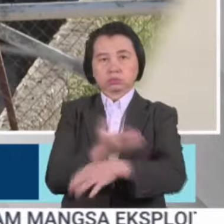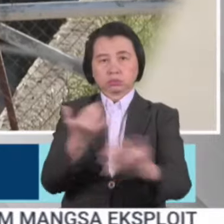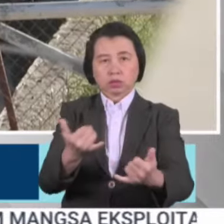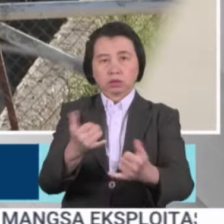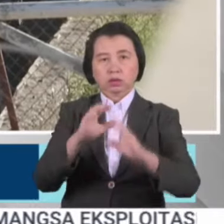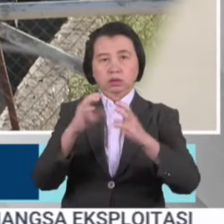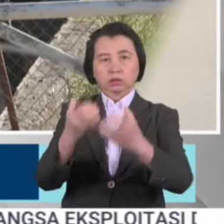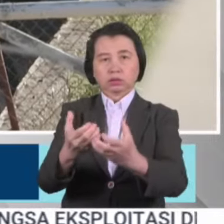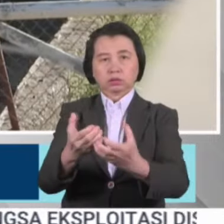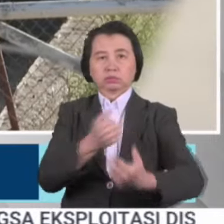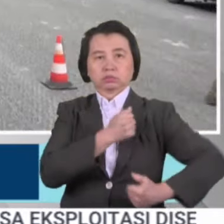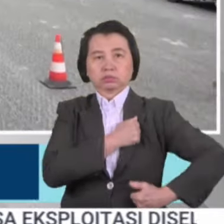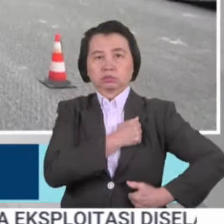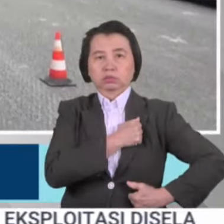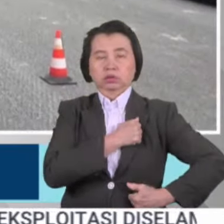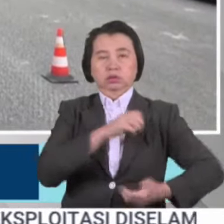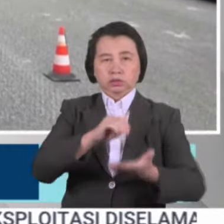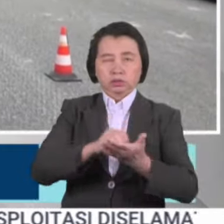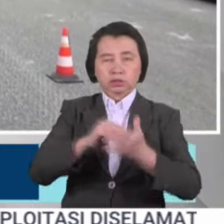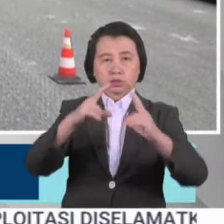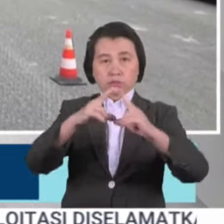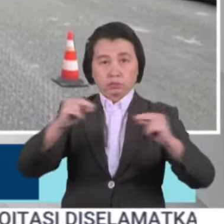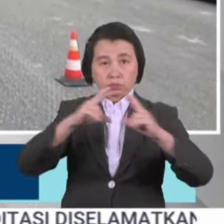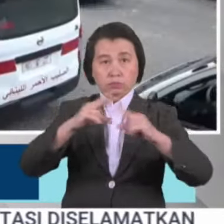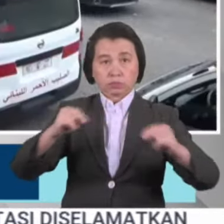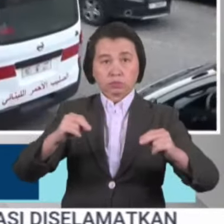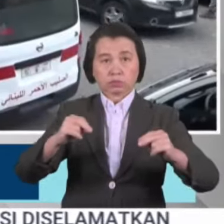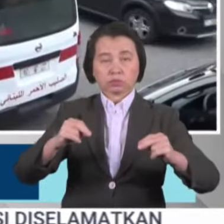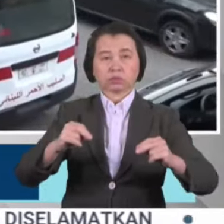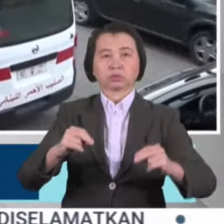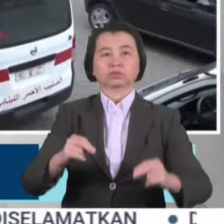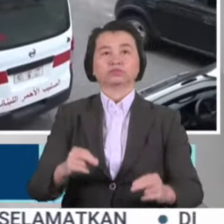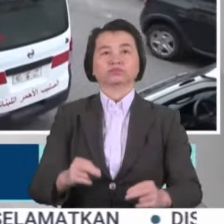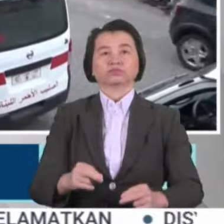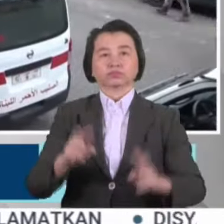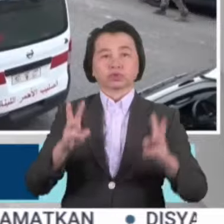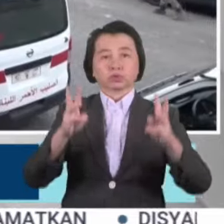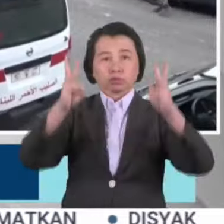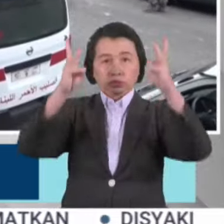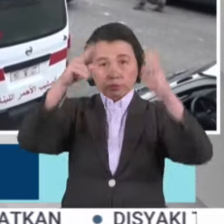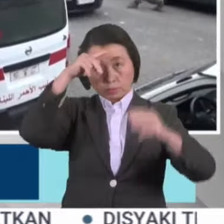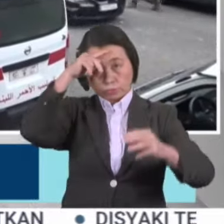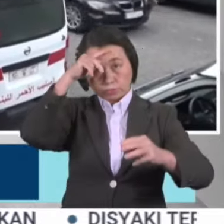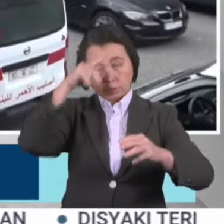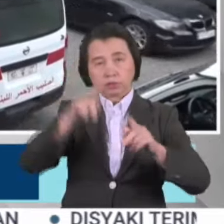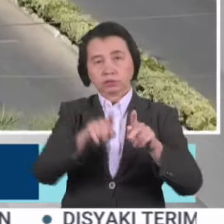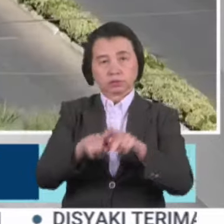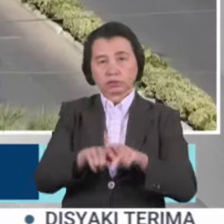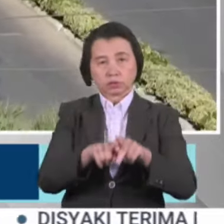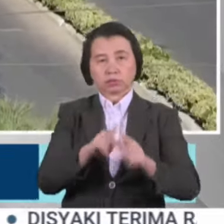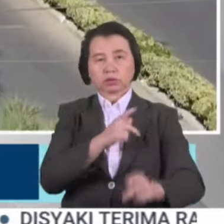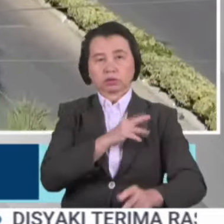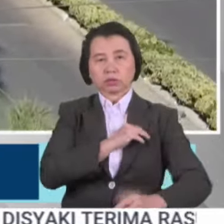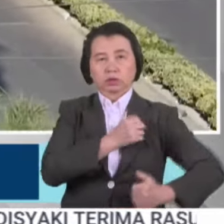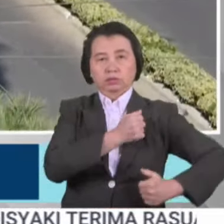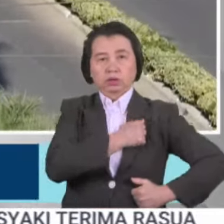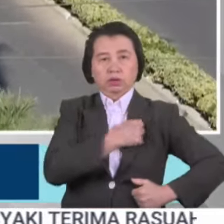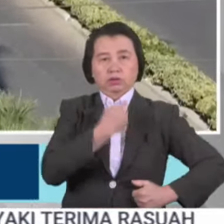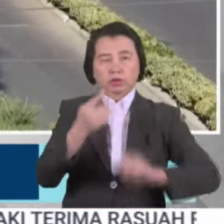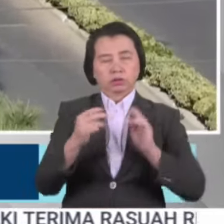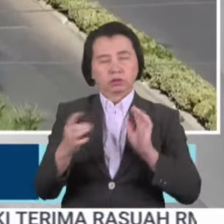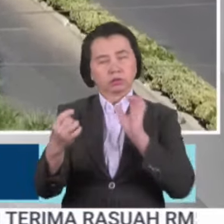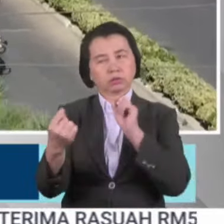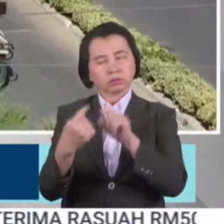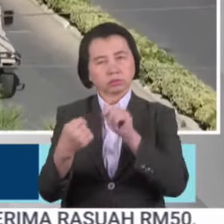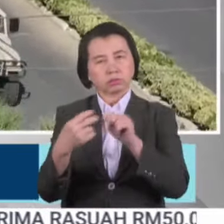terkini pasukan Batalion Malaysia Malbat 85011 di Lubnan. Wisma Putra bersama-sama Kementerian Pertahanan sentiasa